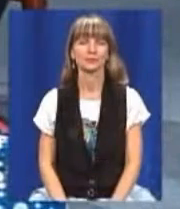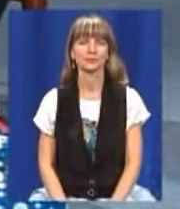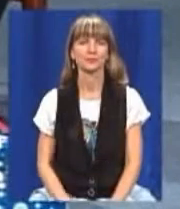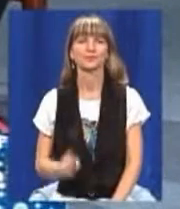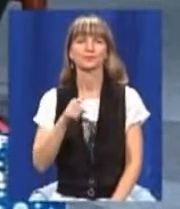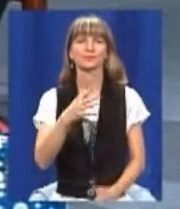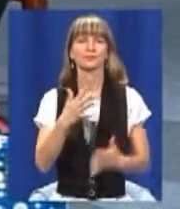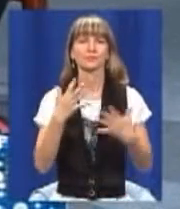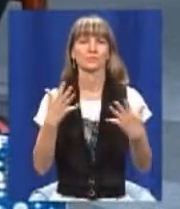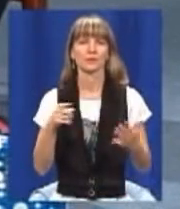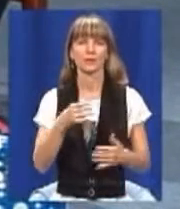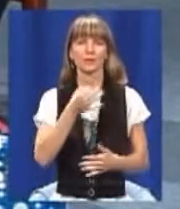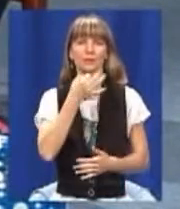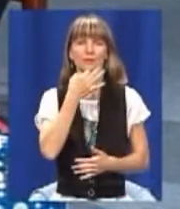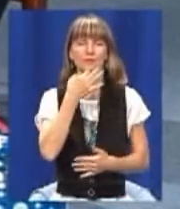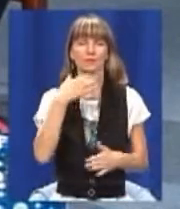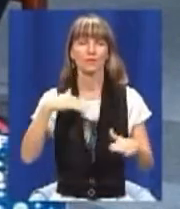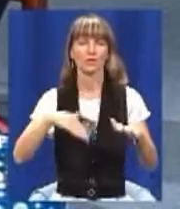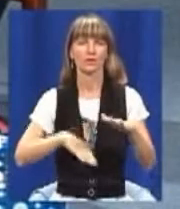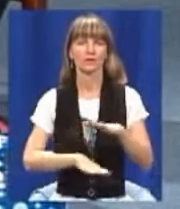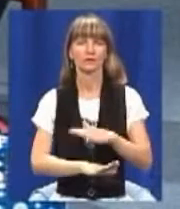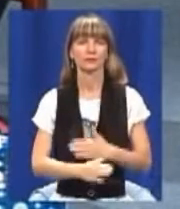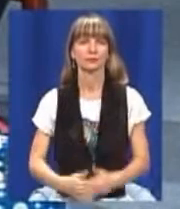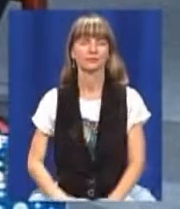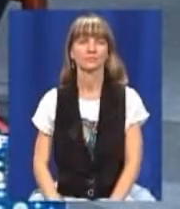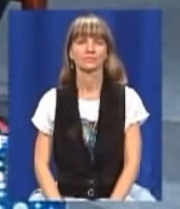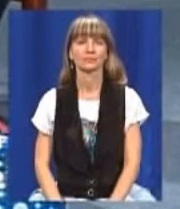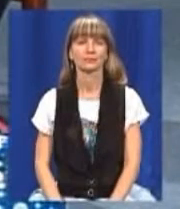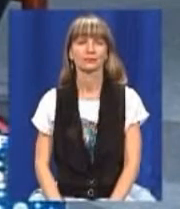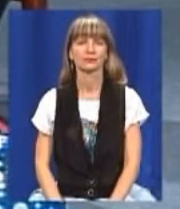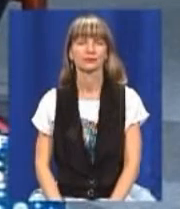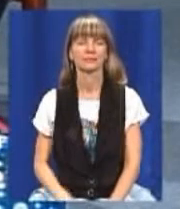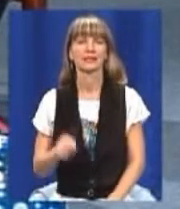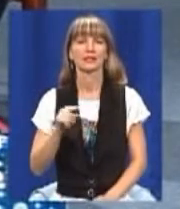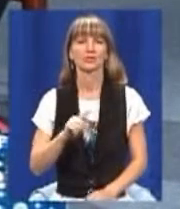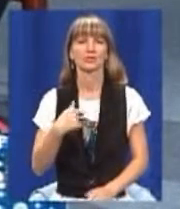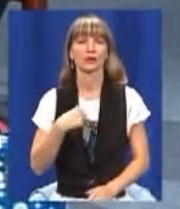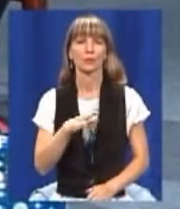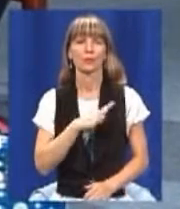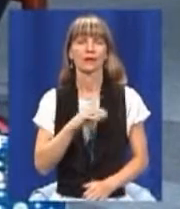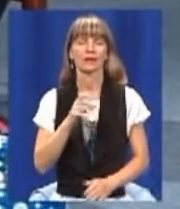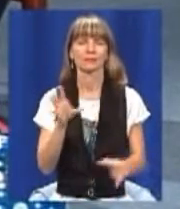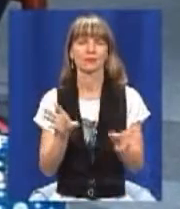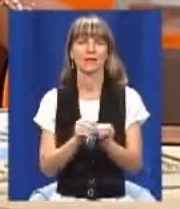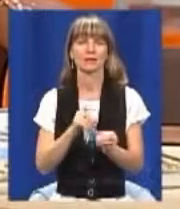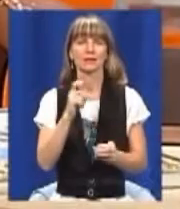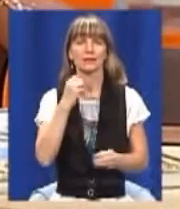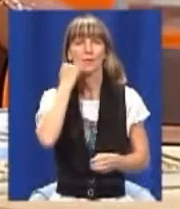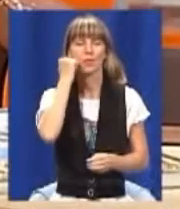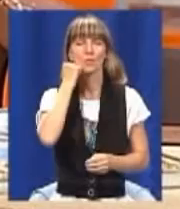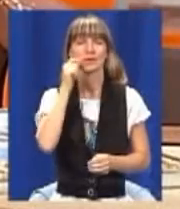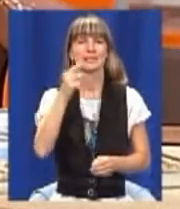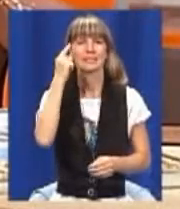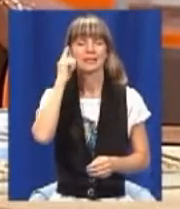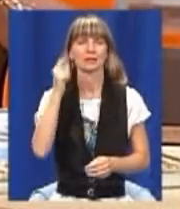А що тобі більше за все там сподобалося, у метрополітені? Ну, те, що я була з бабусею. Угу. А